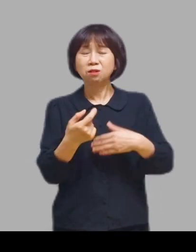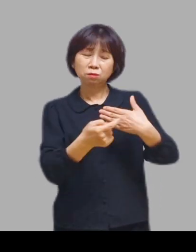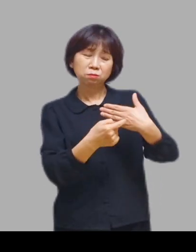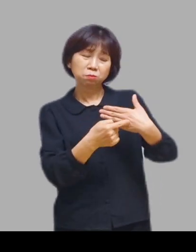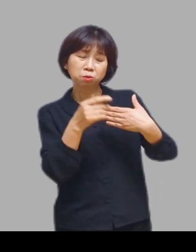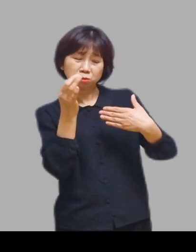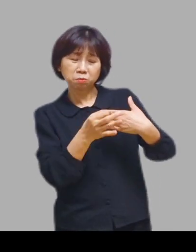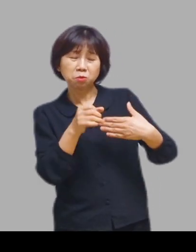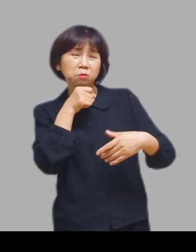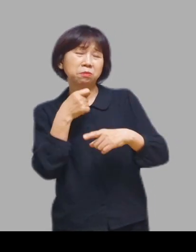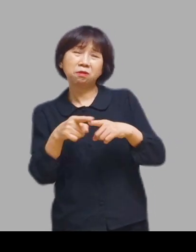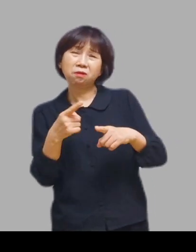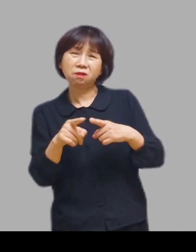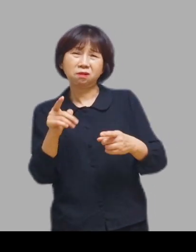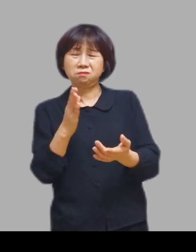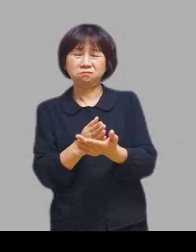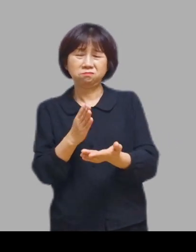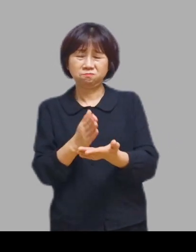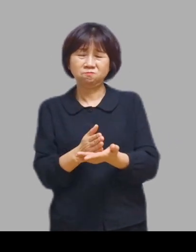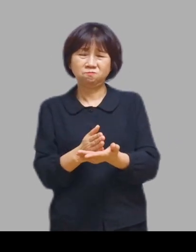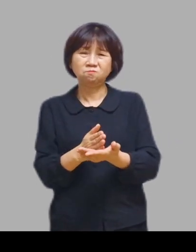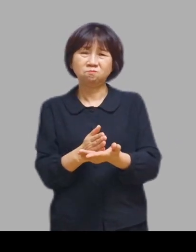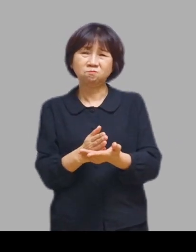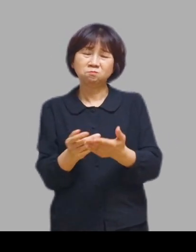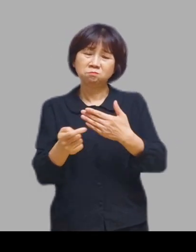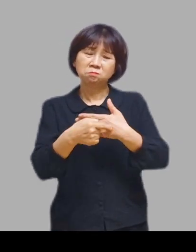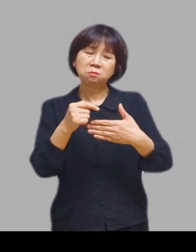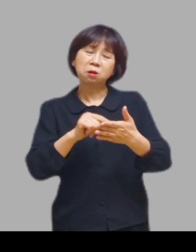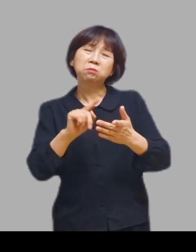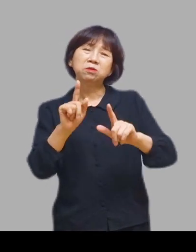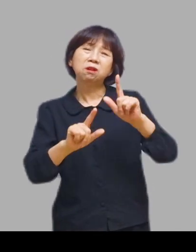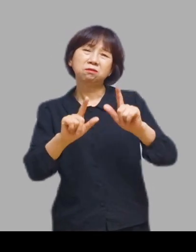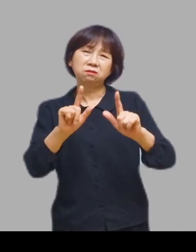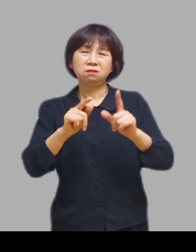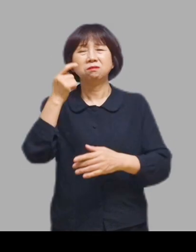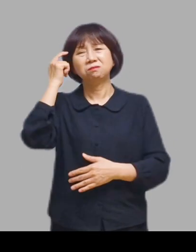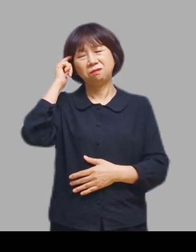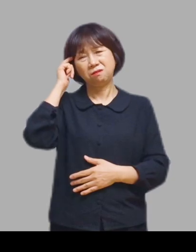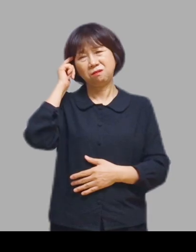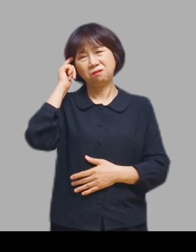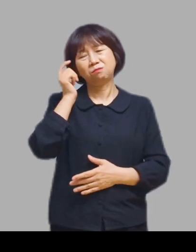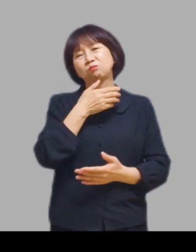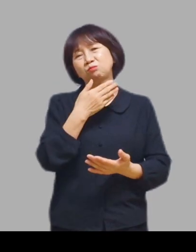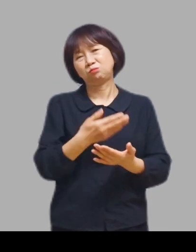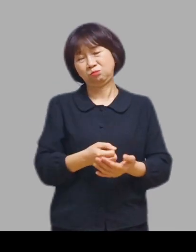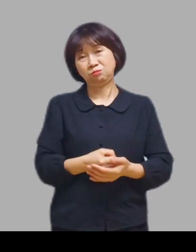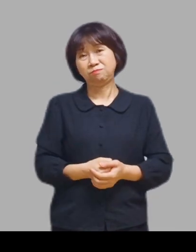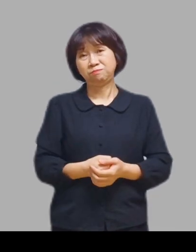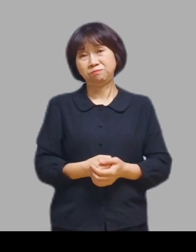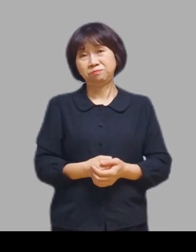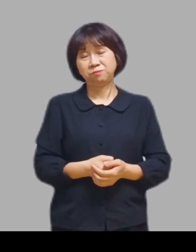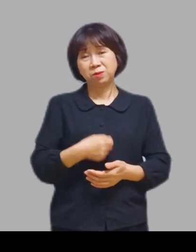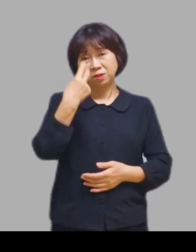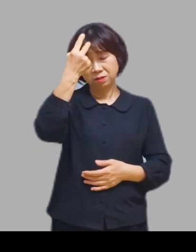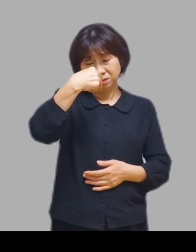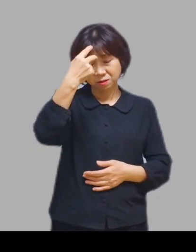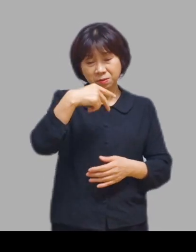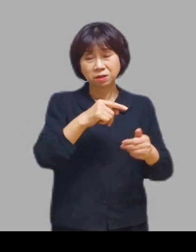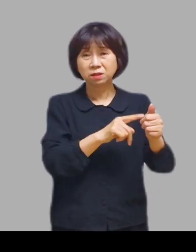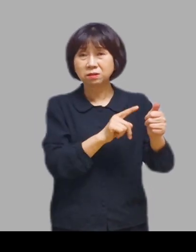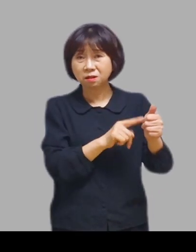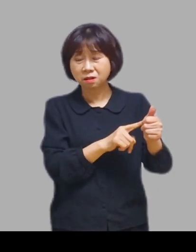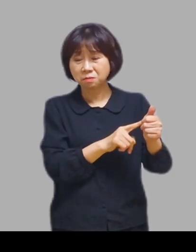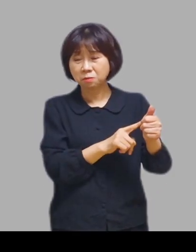번 더 생각해 보는 것이 필요합니다. 선한 사마리아 사람은 상처를 계산하지 않습니다. 먼저